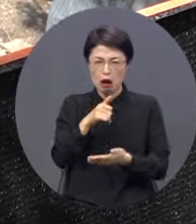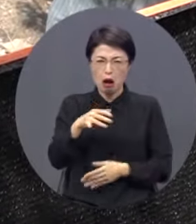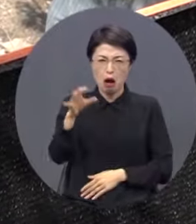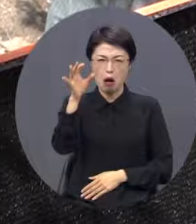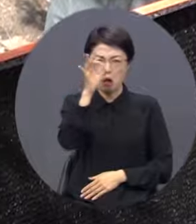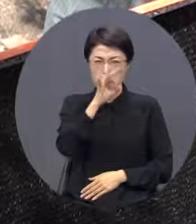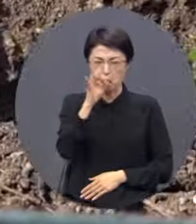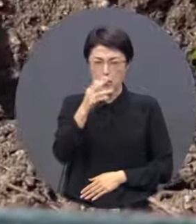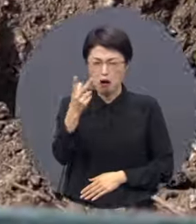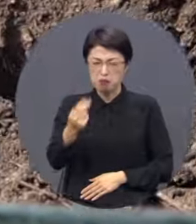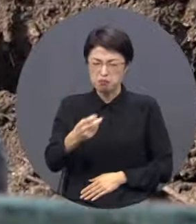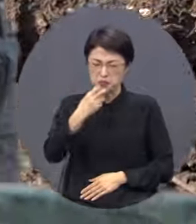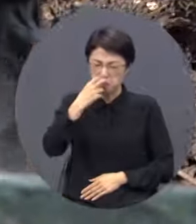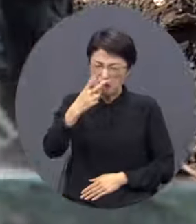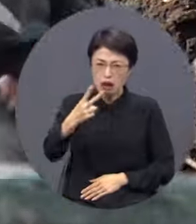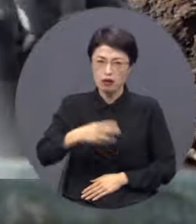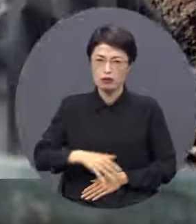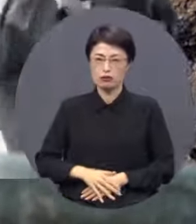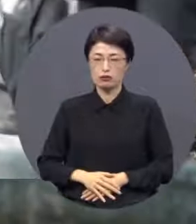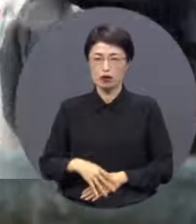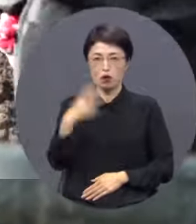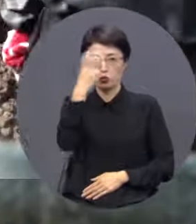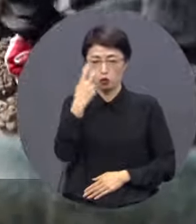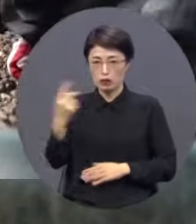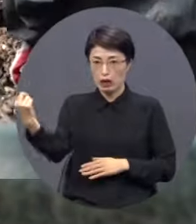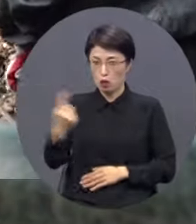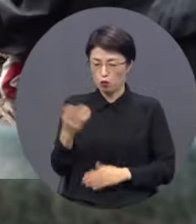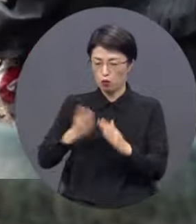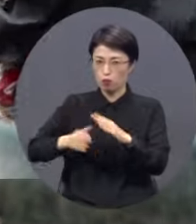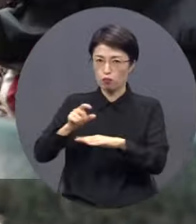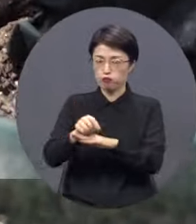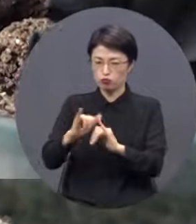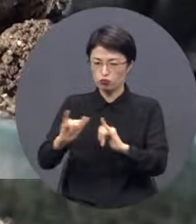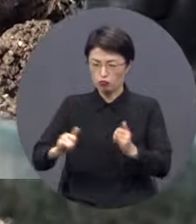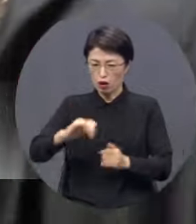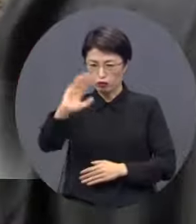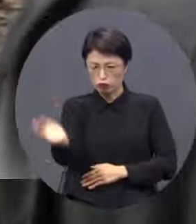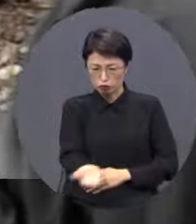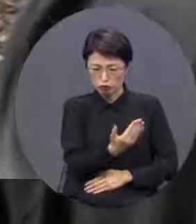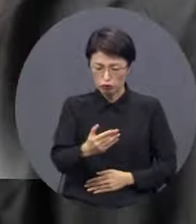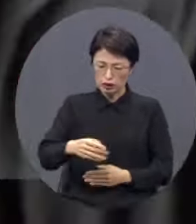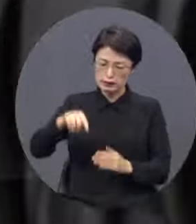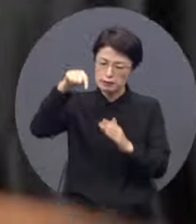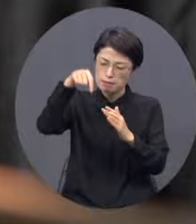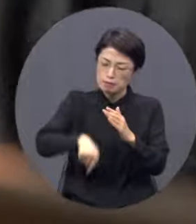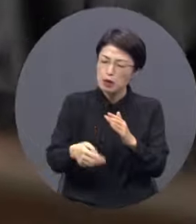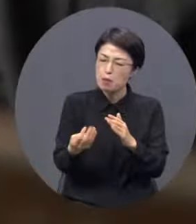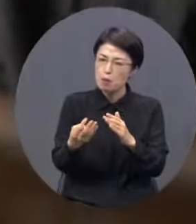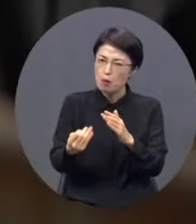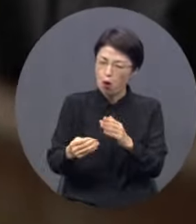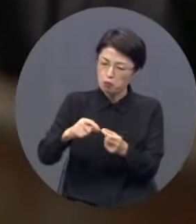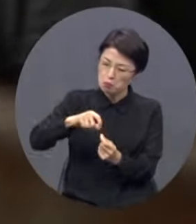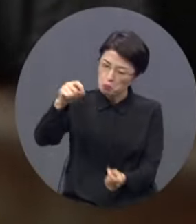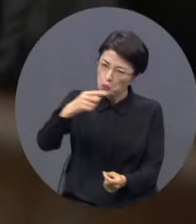진동합니다. 현장 조사를 나온 공무원들은 구덩이에 깊이를 잰 뒤 흙을 봉투에 옮겨